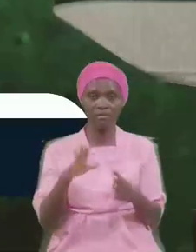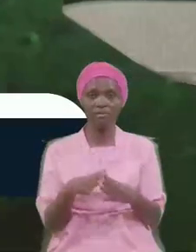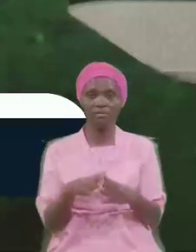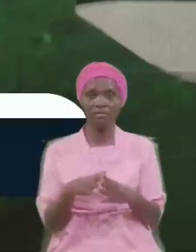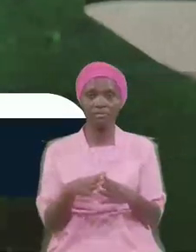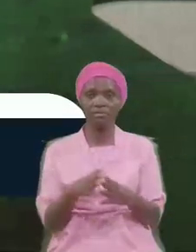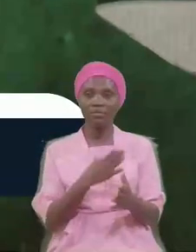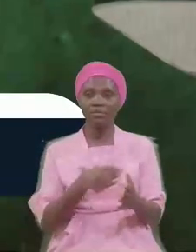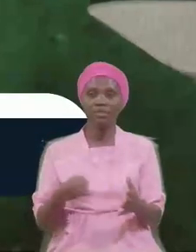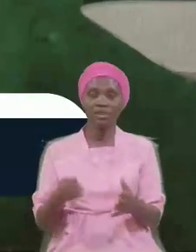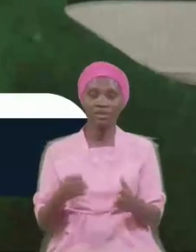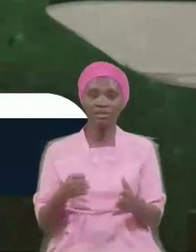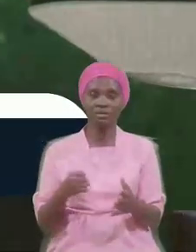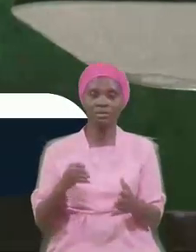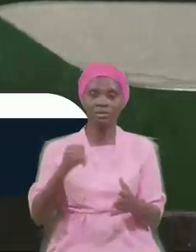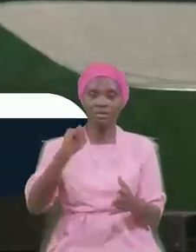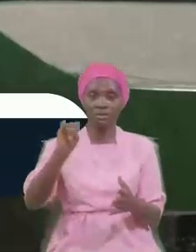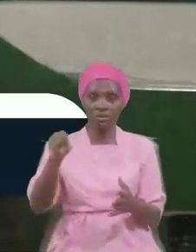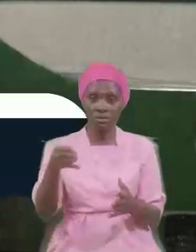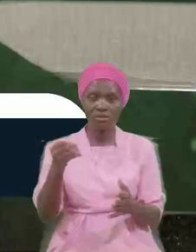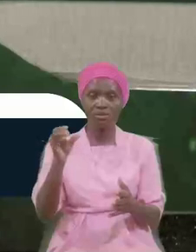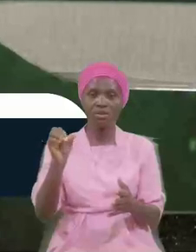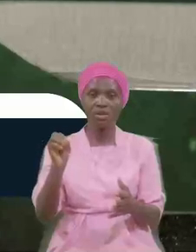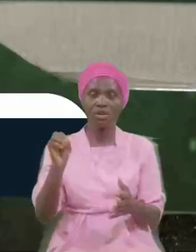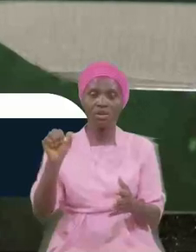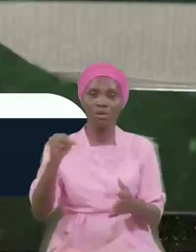5. Josué dit au peuple,